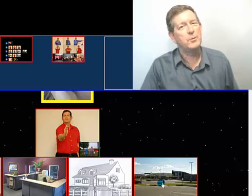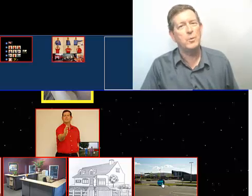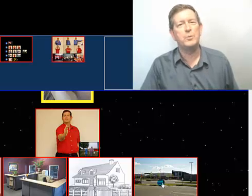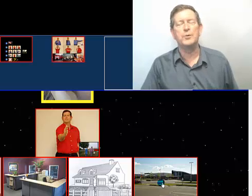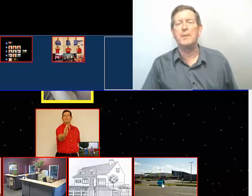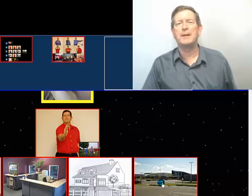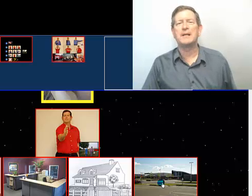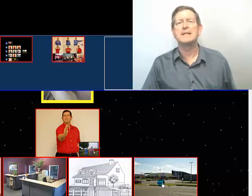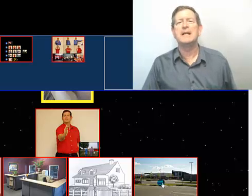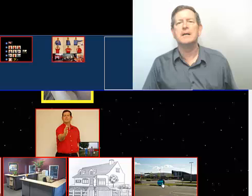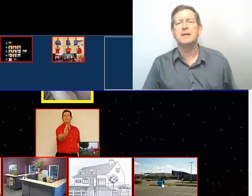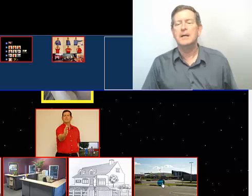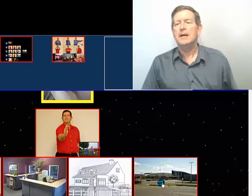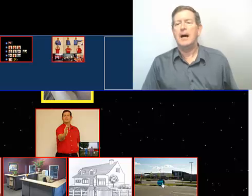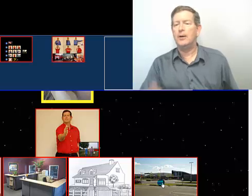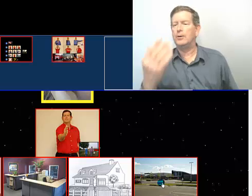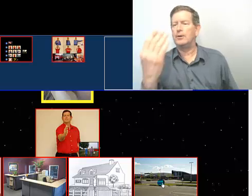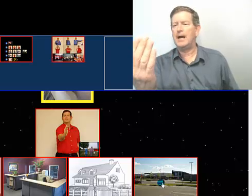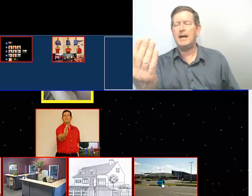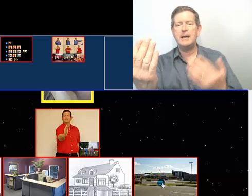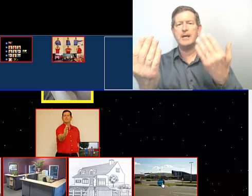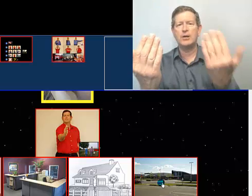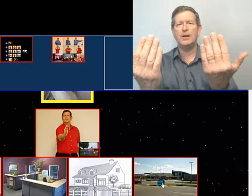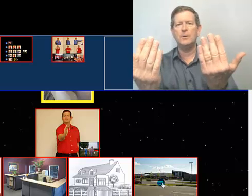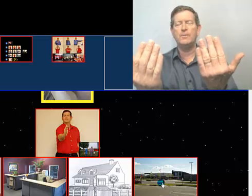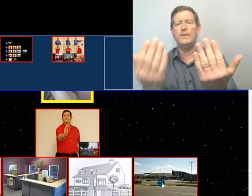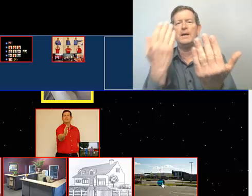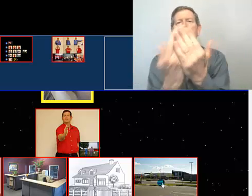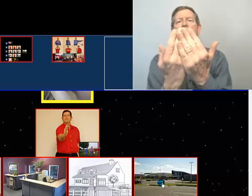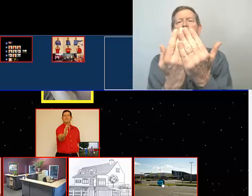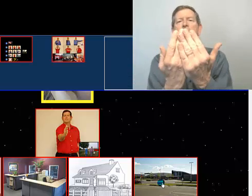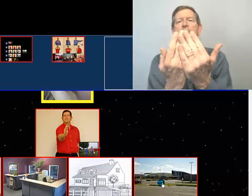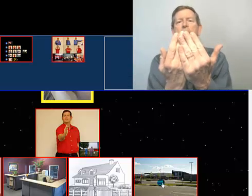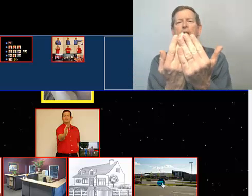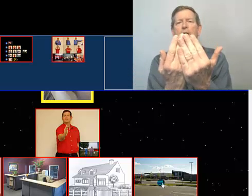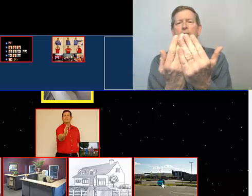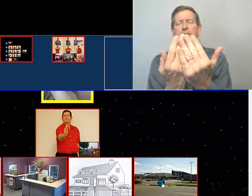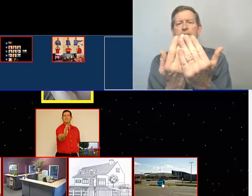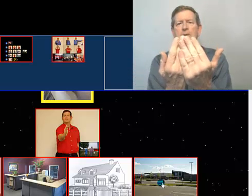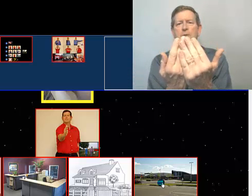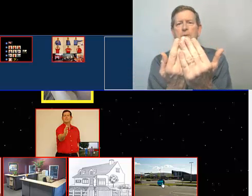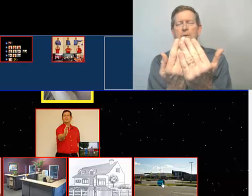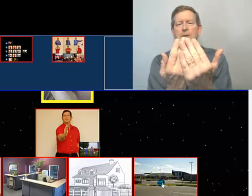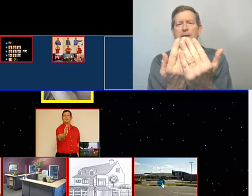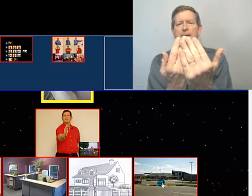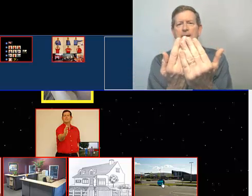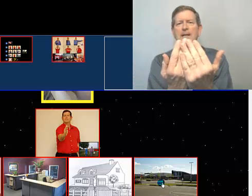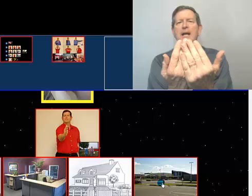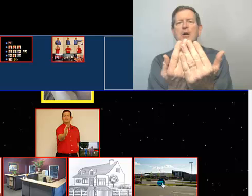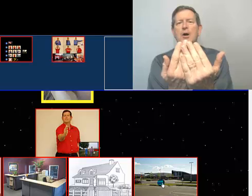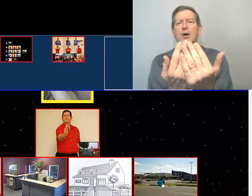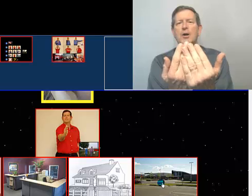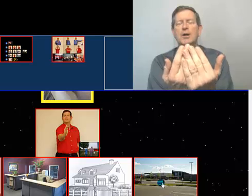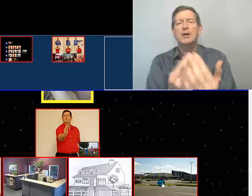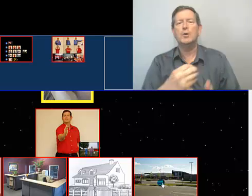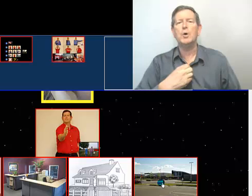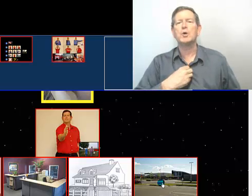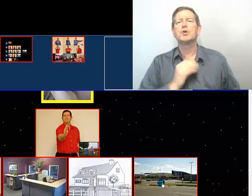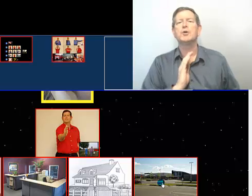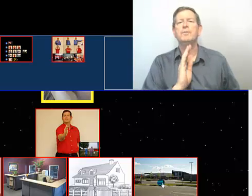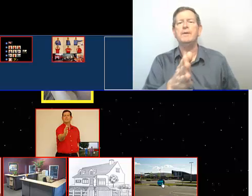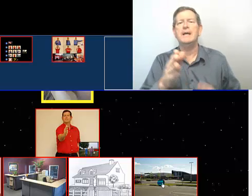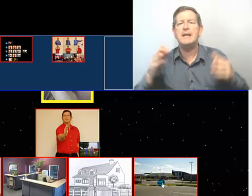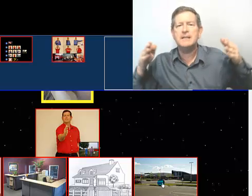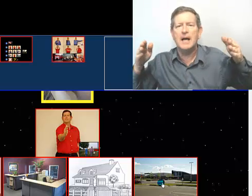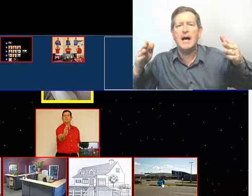n'est pas très beau non plus, n'est pas très élégant. Alors, la et école, on fait l'école de ces deux mots. Hein, l'école.